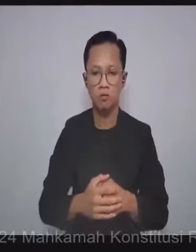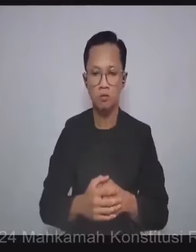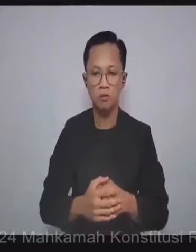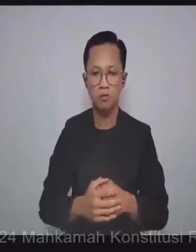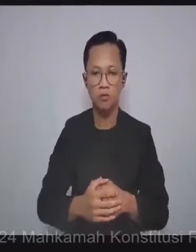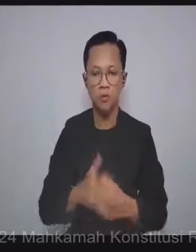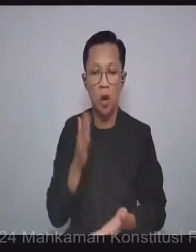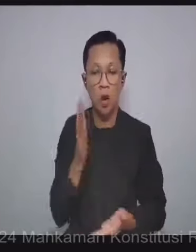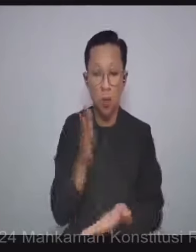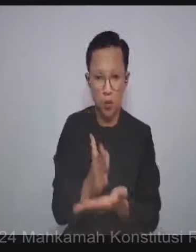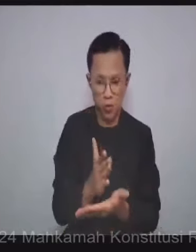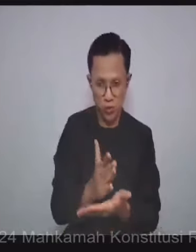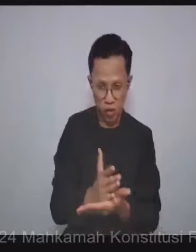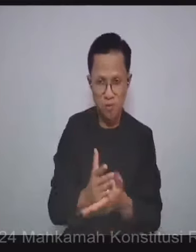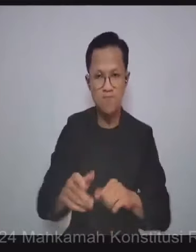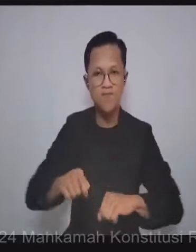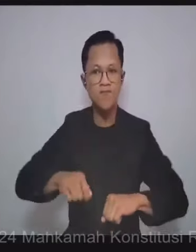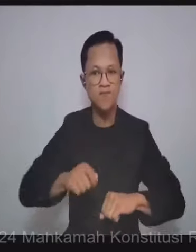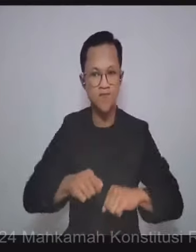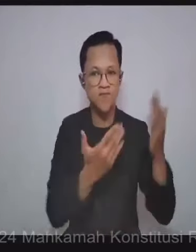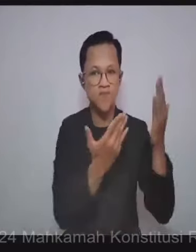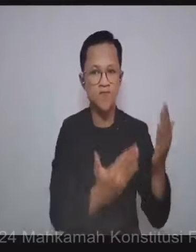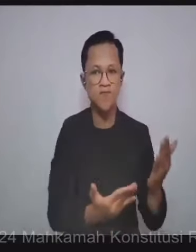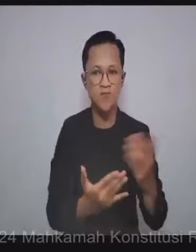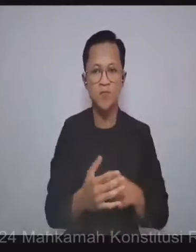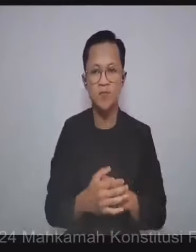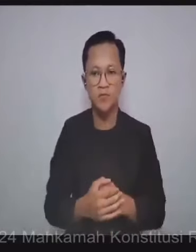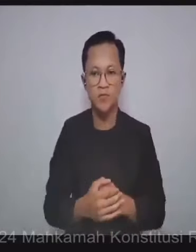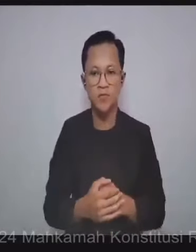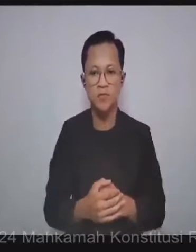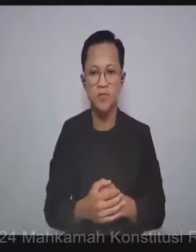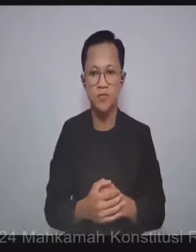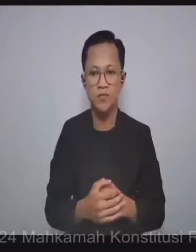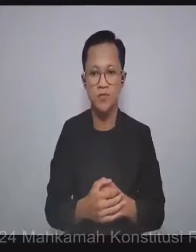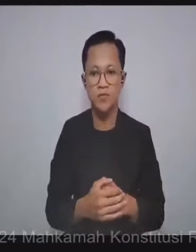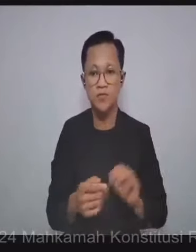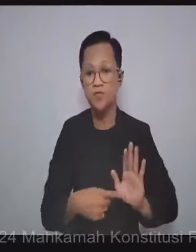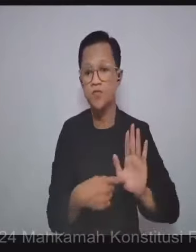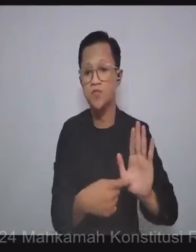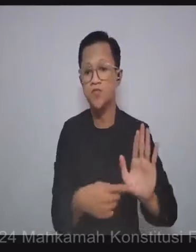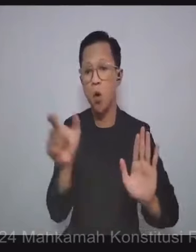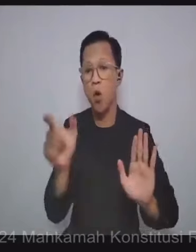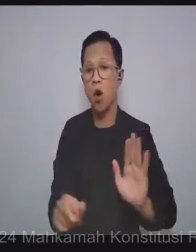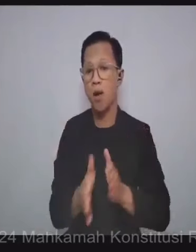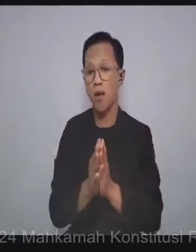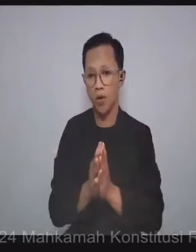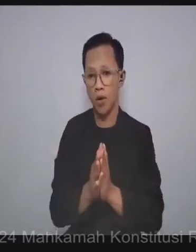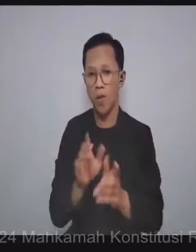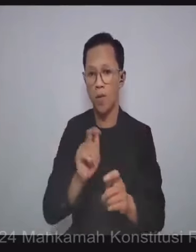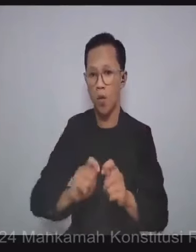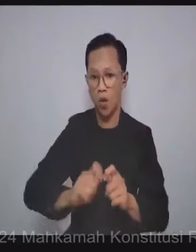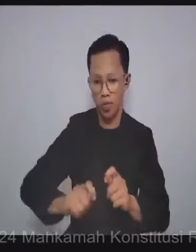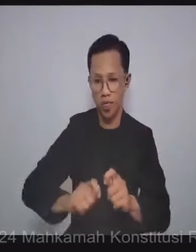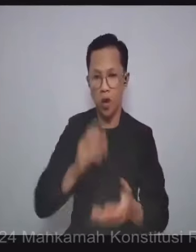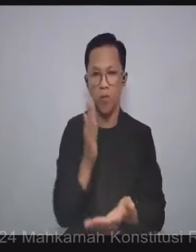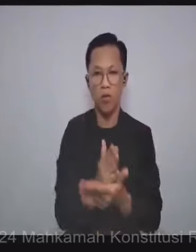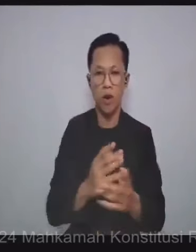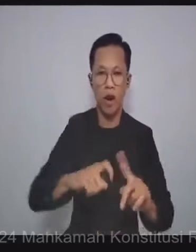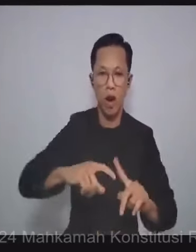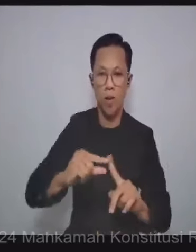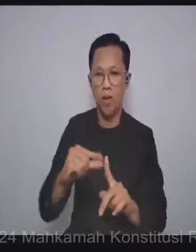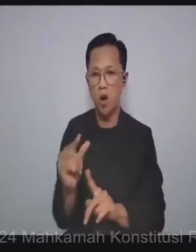dianggap diucapkan bahwa dalam konsideran menimbang tersebut menunjukkan termohon telah menerbitkan keputusan KPU